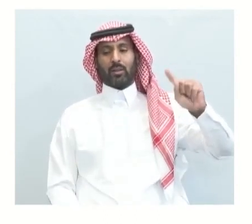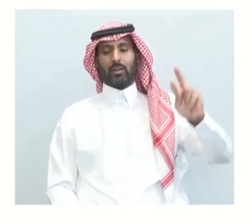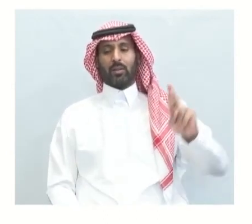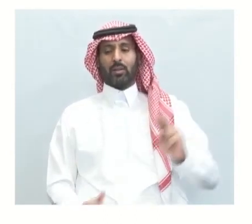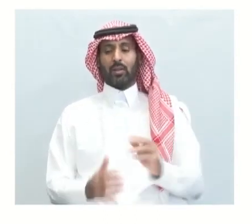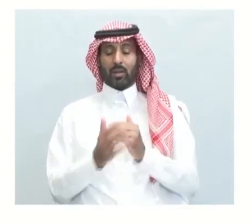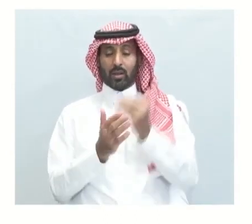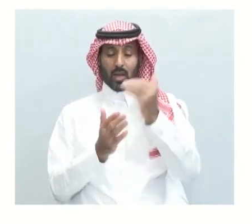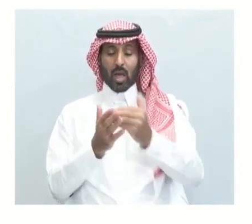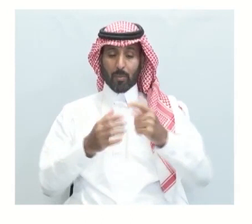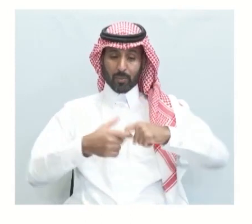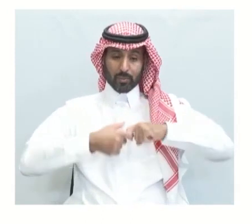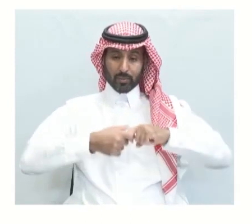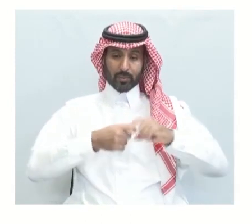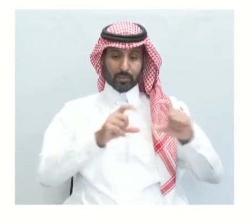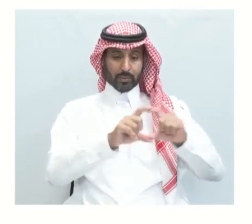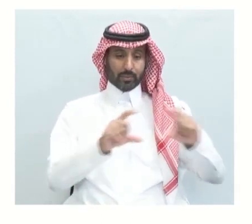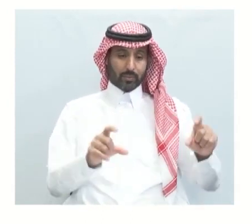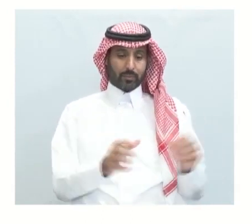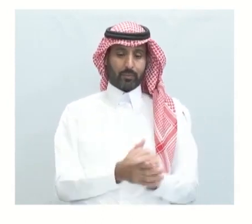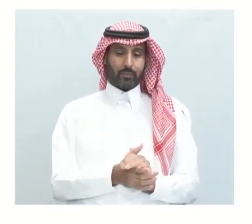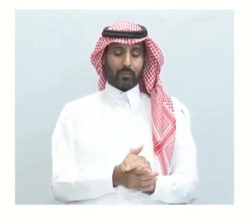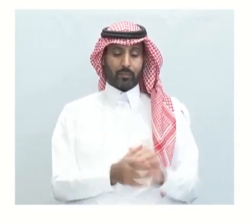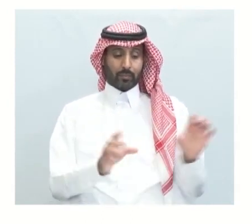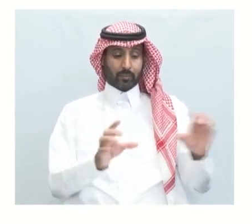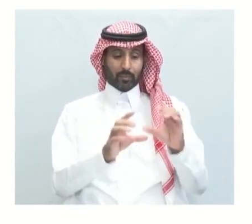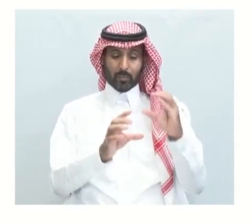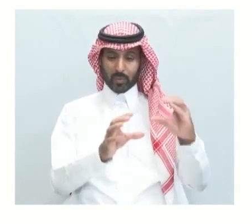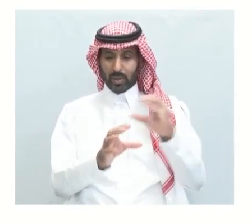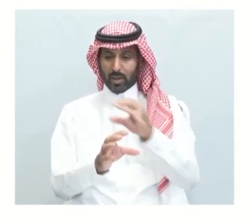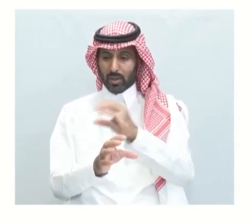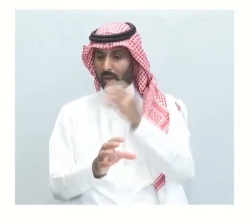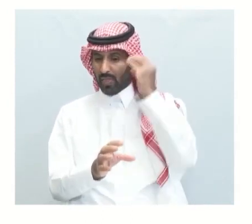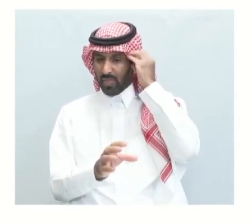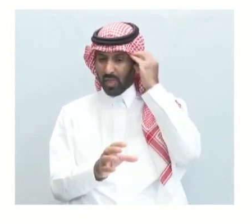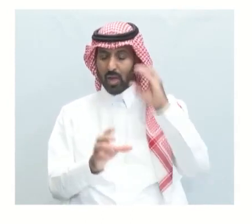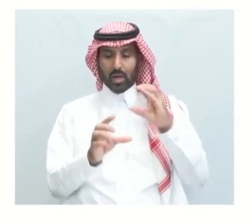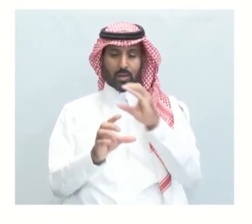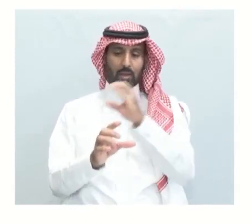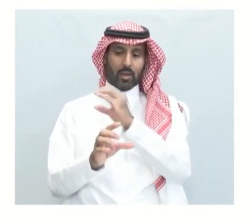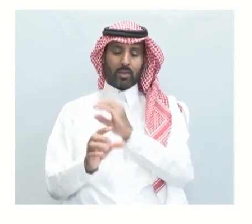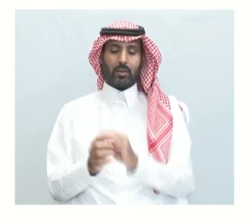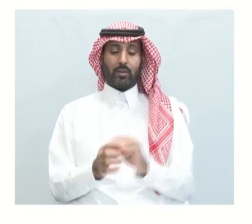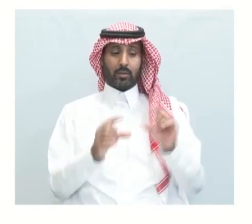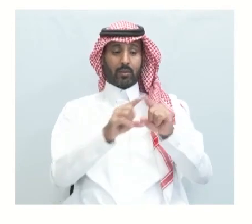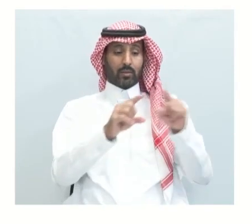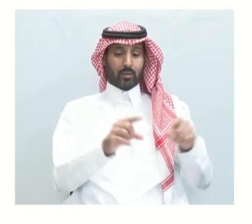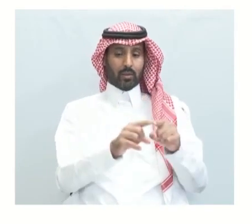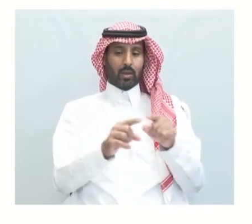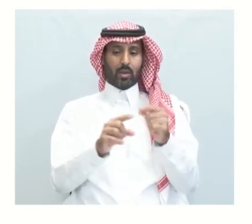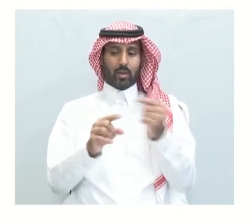القائمه المترابطه هي نوع من هياكل البيانات الخطيه اذا هياكل